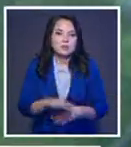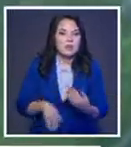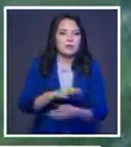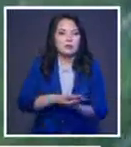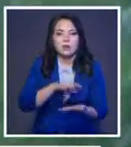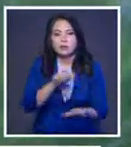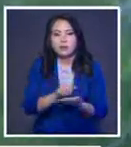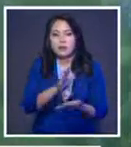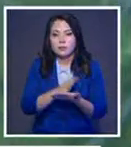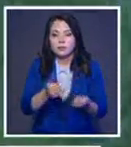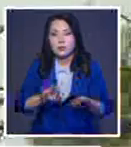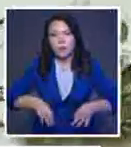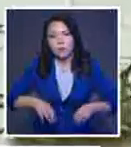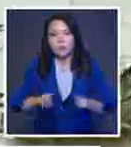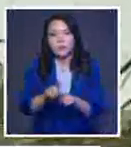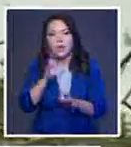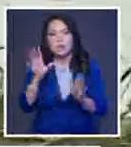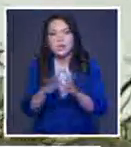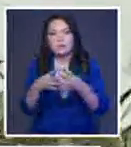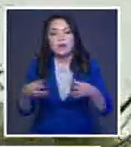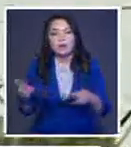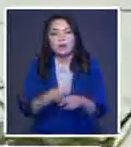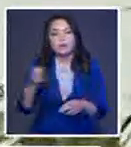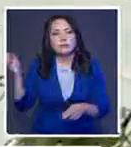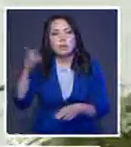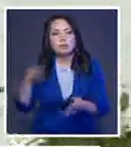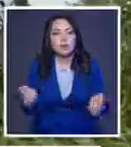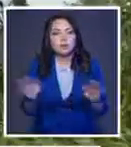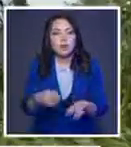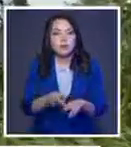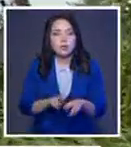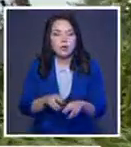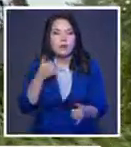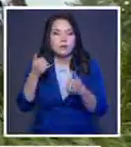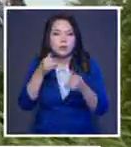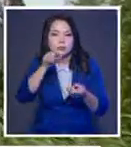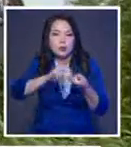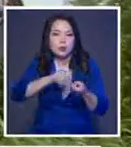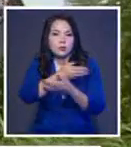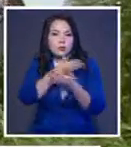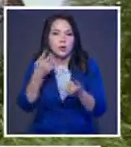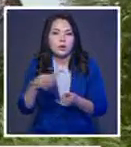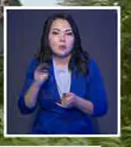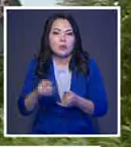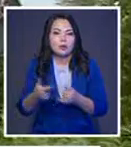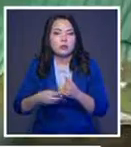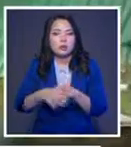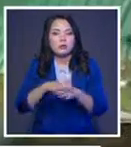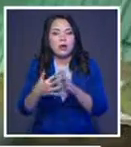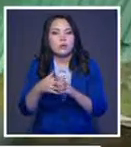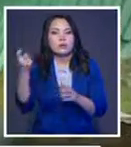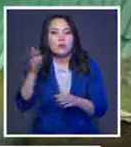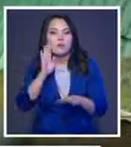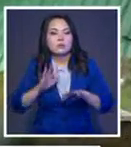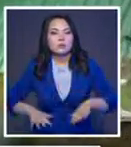қиындады. Сонымен қатар, көптеген елді мекенде электр жарығынсыз қалып, сыртпен байланыс үзілген. 40 мыңдай гектардай ауыл шаруашылық алқабын